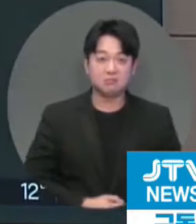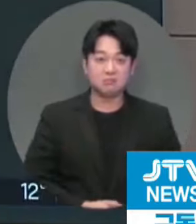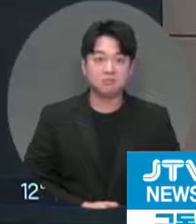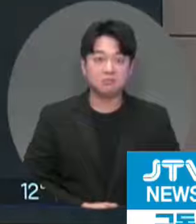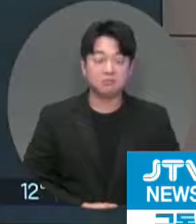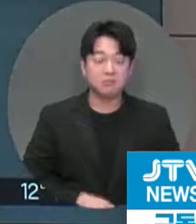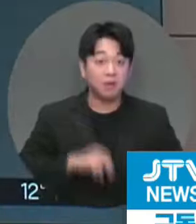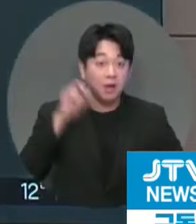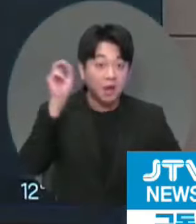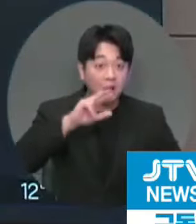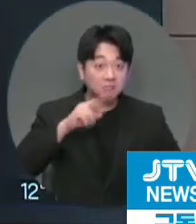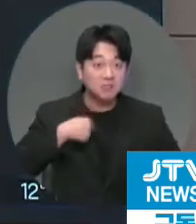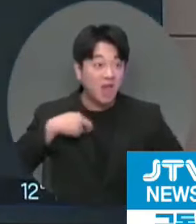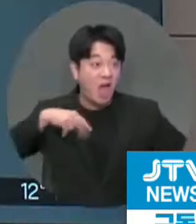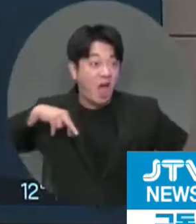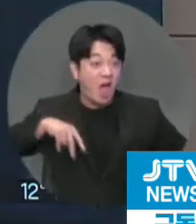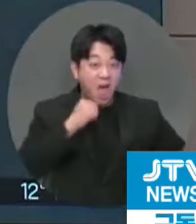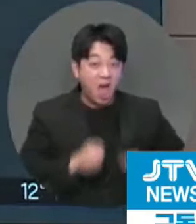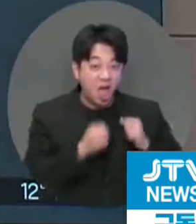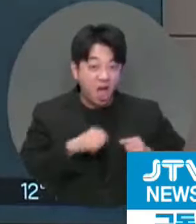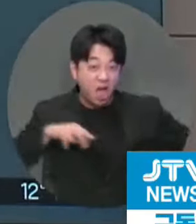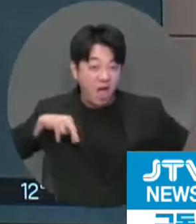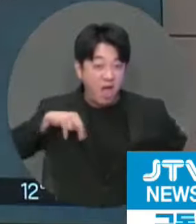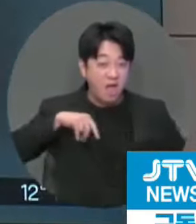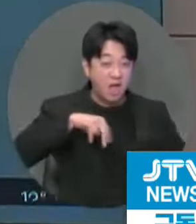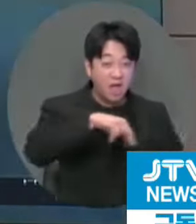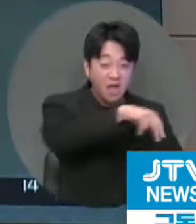갑자기 화면 밖으로 달려가는 남성.